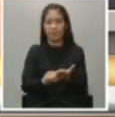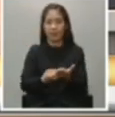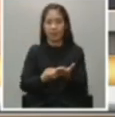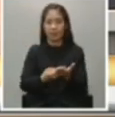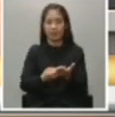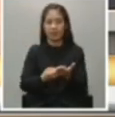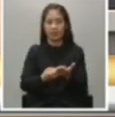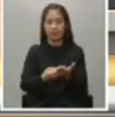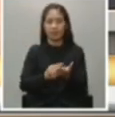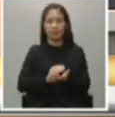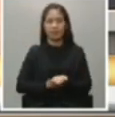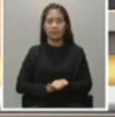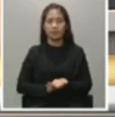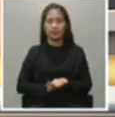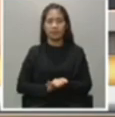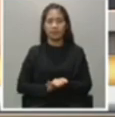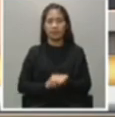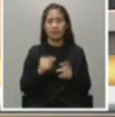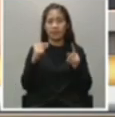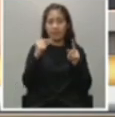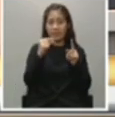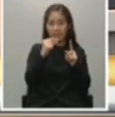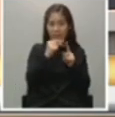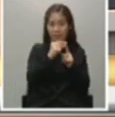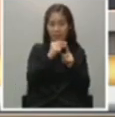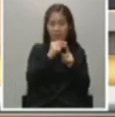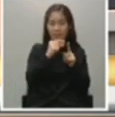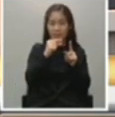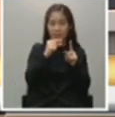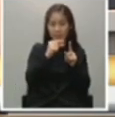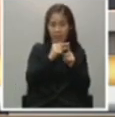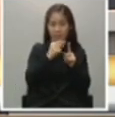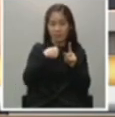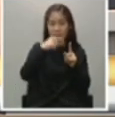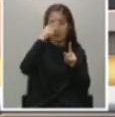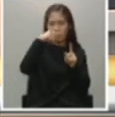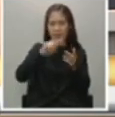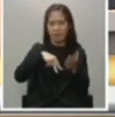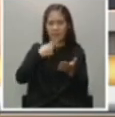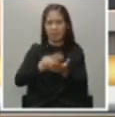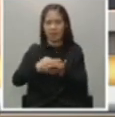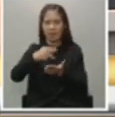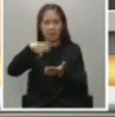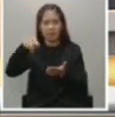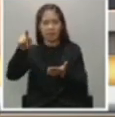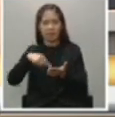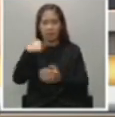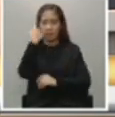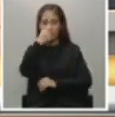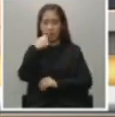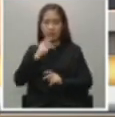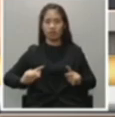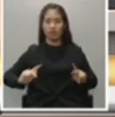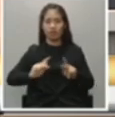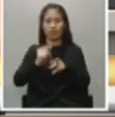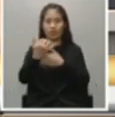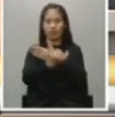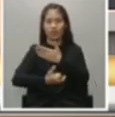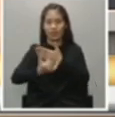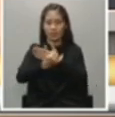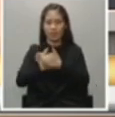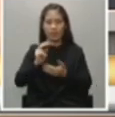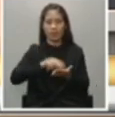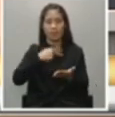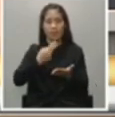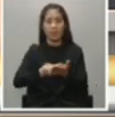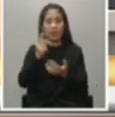ษถ้อยคำที่แปลจากภาษาไทยเป็นภาษาอังกฤษนะคะได้รับการแปลโดยกระทรวงการต่างประเทศเพื่